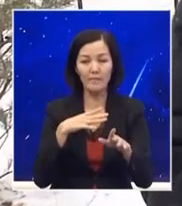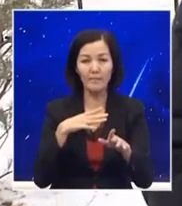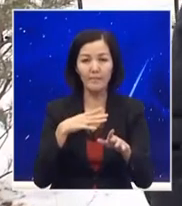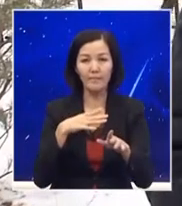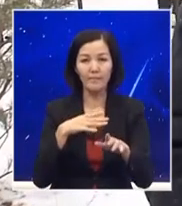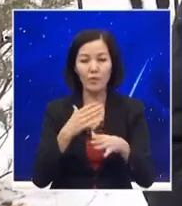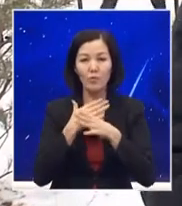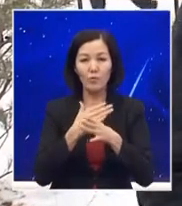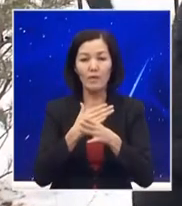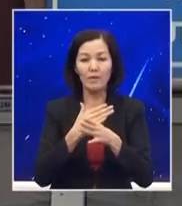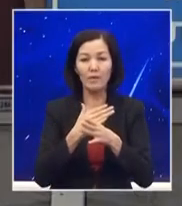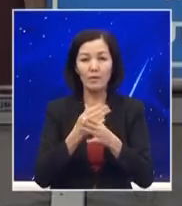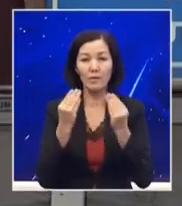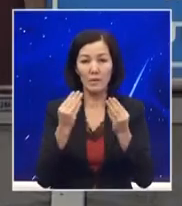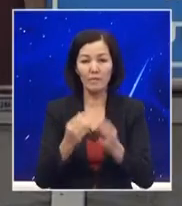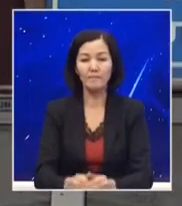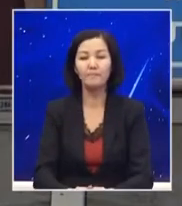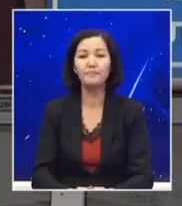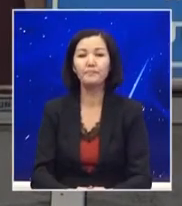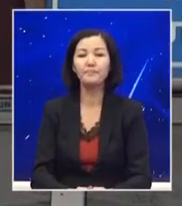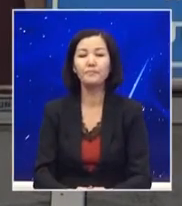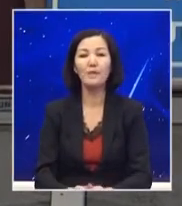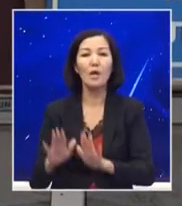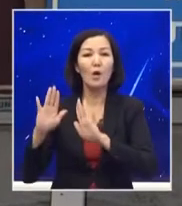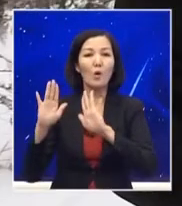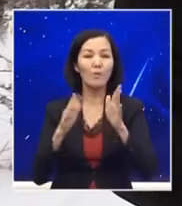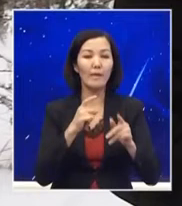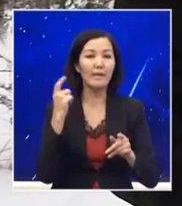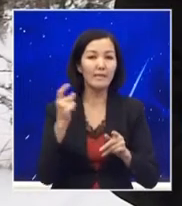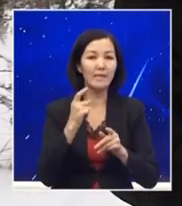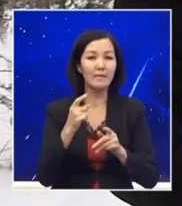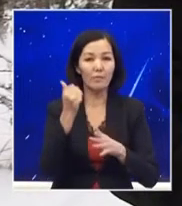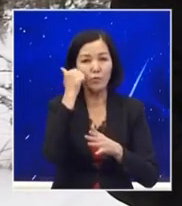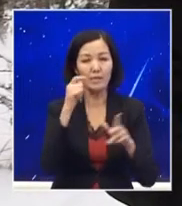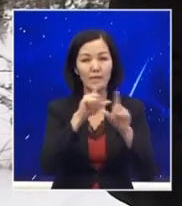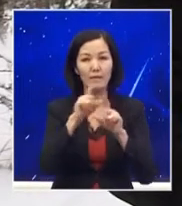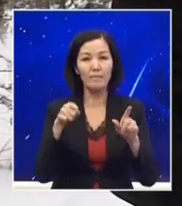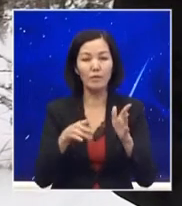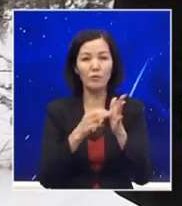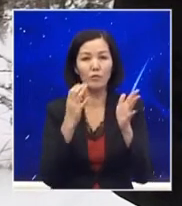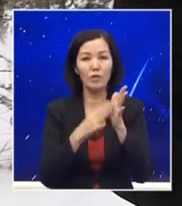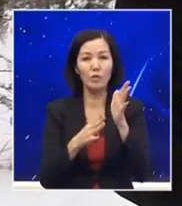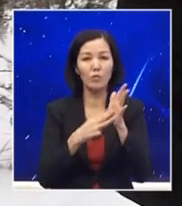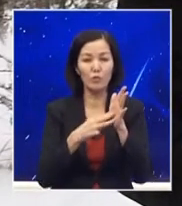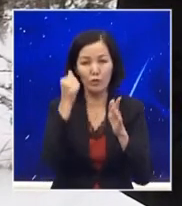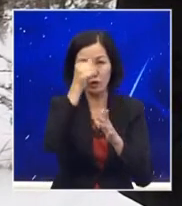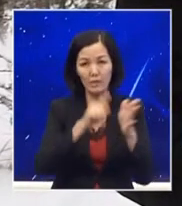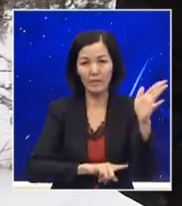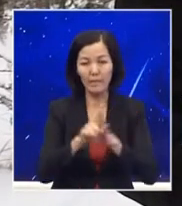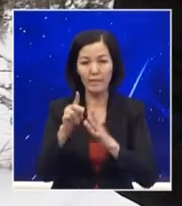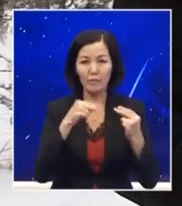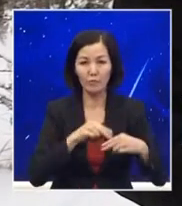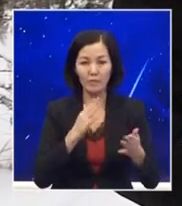Осындай көмектің арқасында мынау деген керемет. Бұл Бақанас орман шаруашылығының ескі ғимараты. 1959 жылдан бері жұмыс істеп келеді.